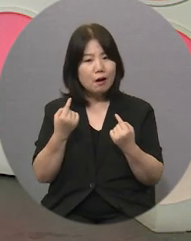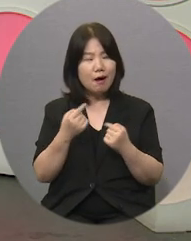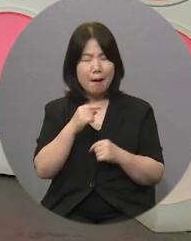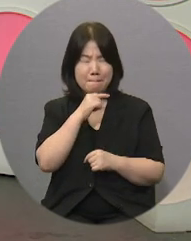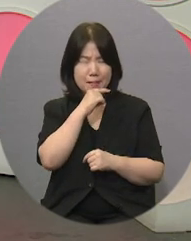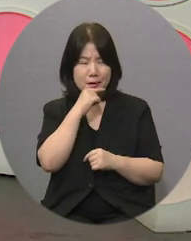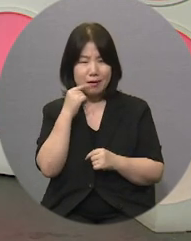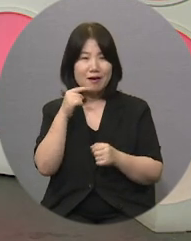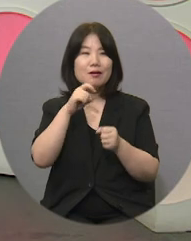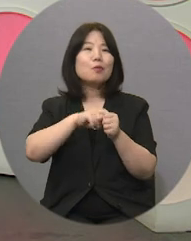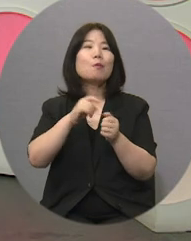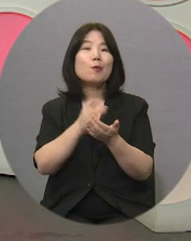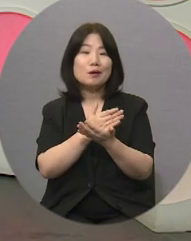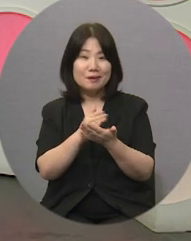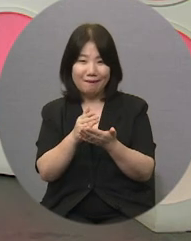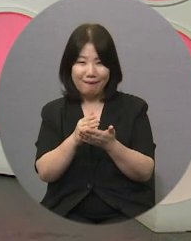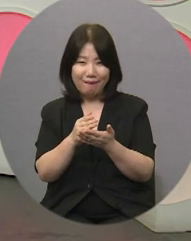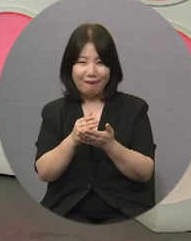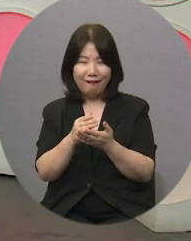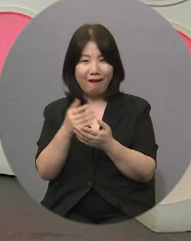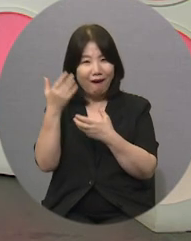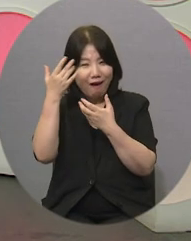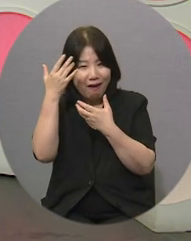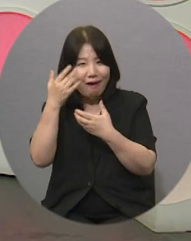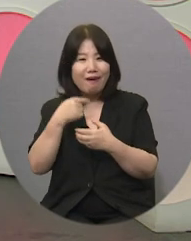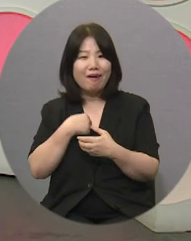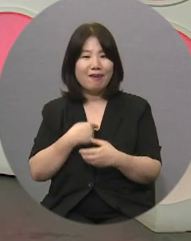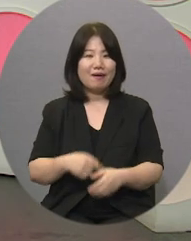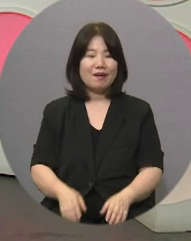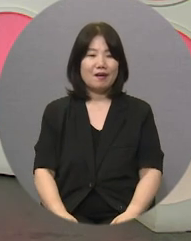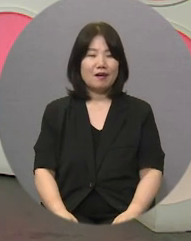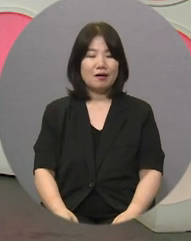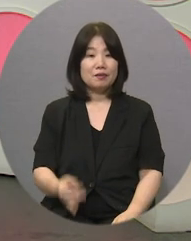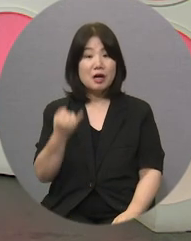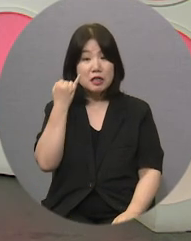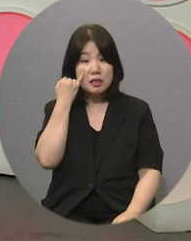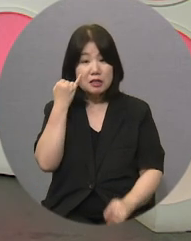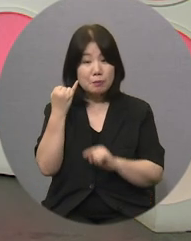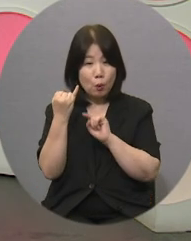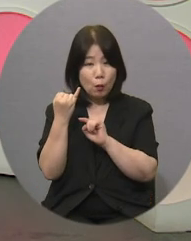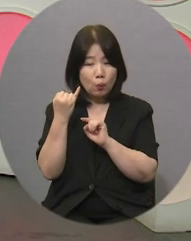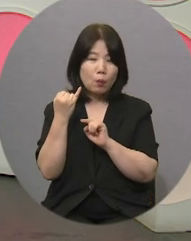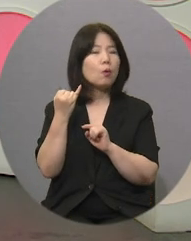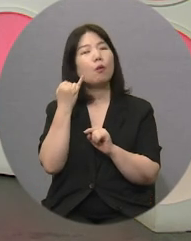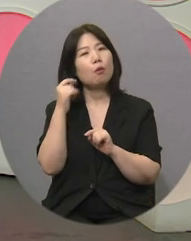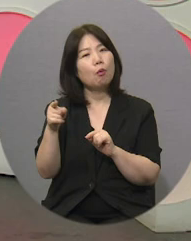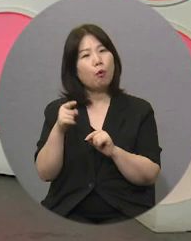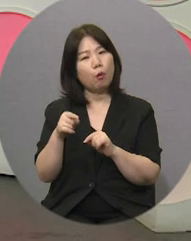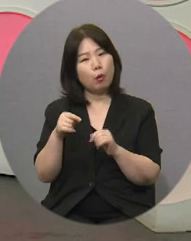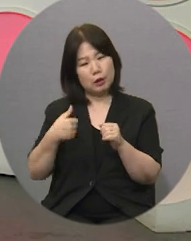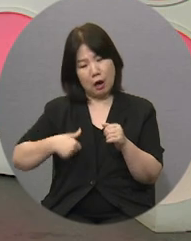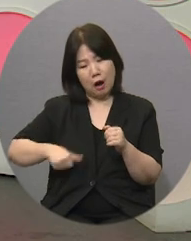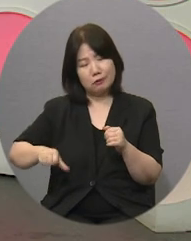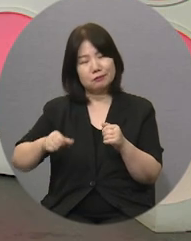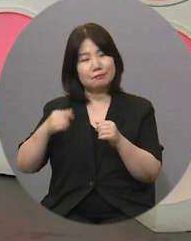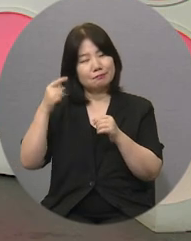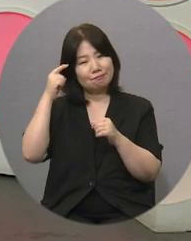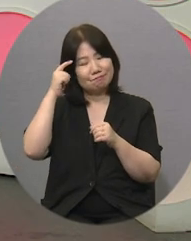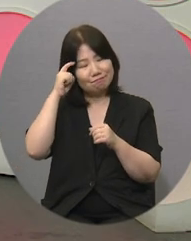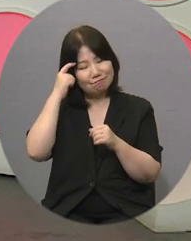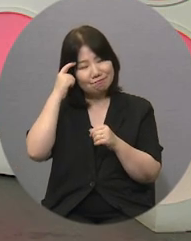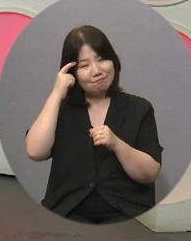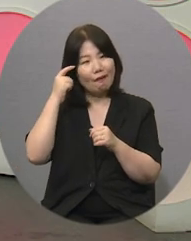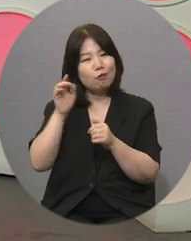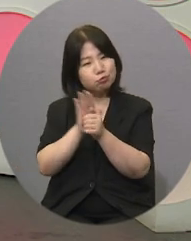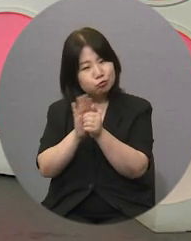빨간 떡볶이가 진짜 우리를 사로잡았었는데 그 이모가 그렇게 또 생각해주는 이 아이를 그러게 그게